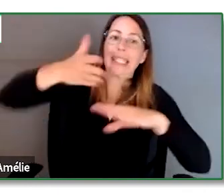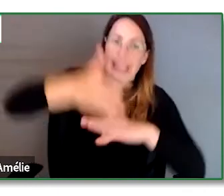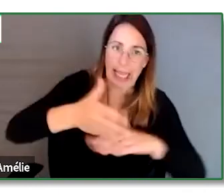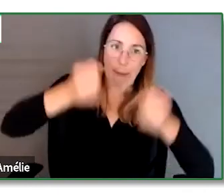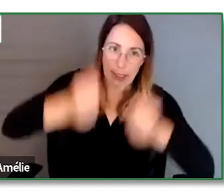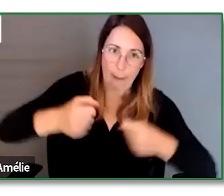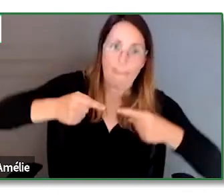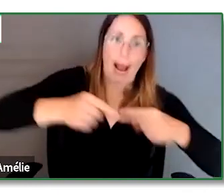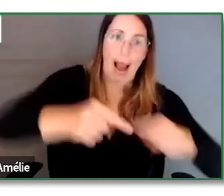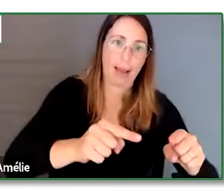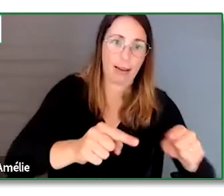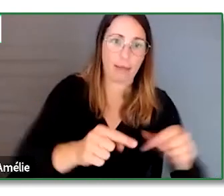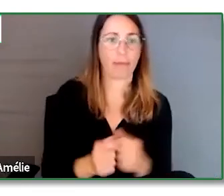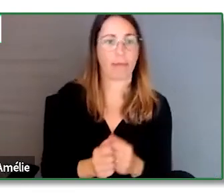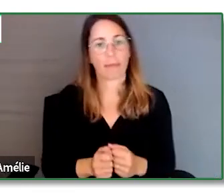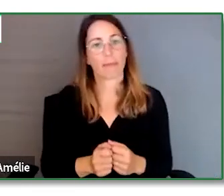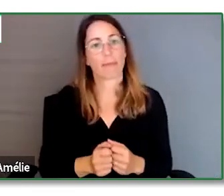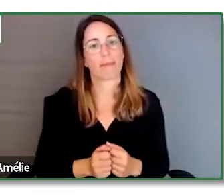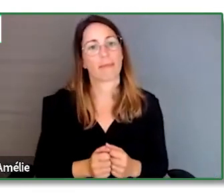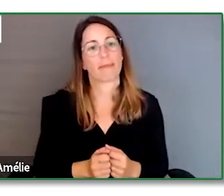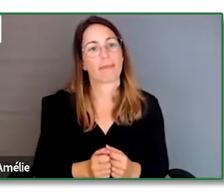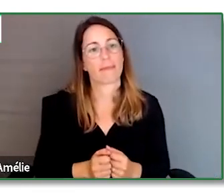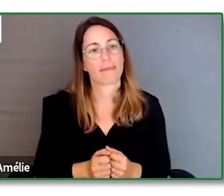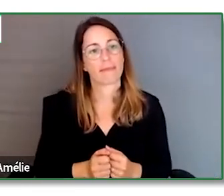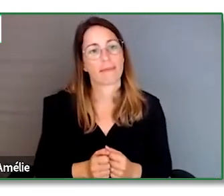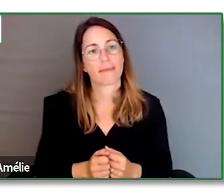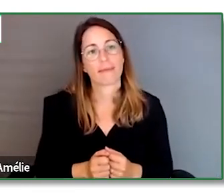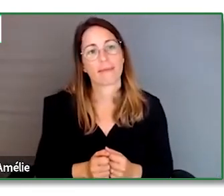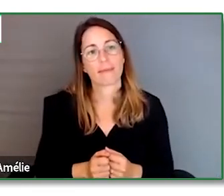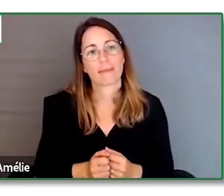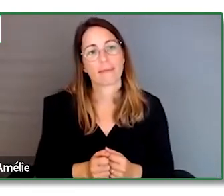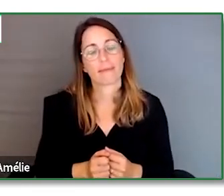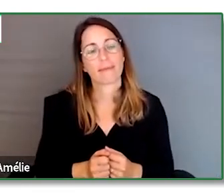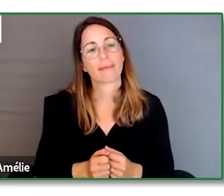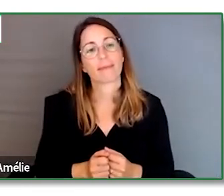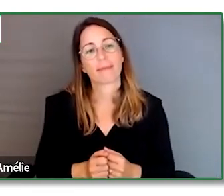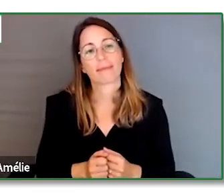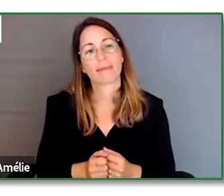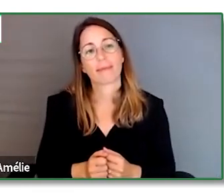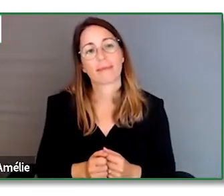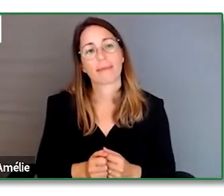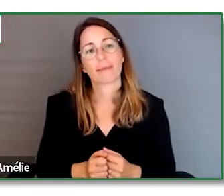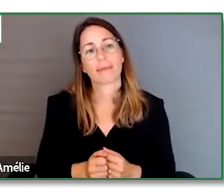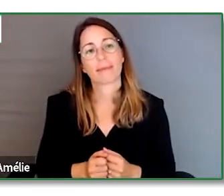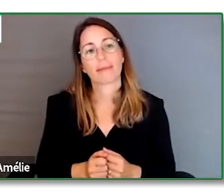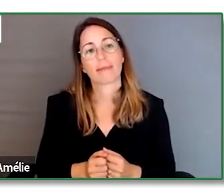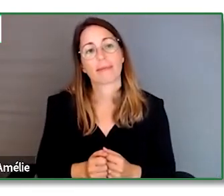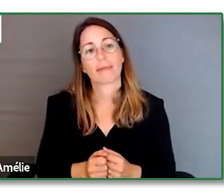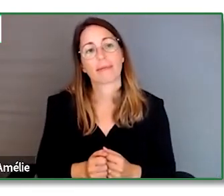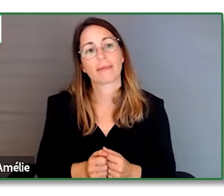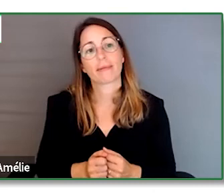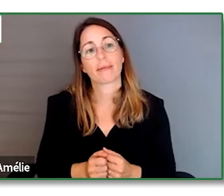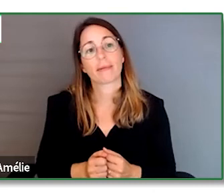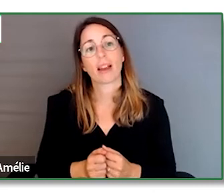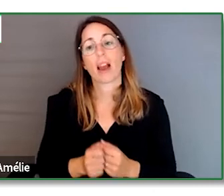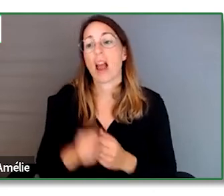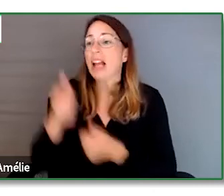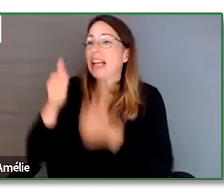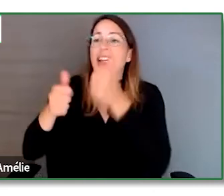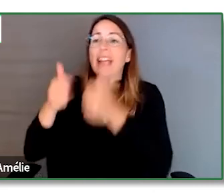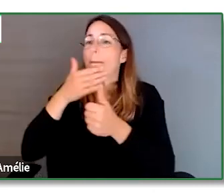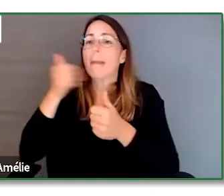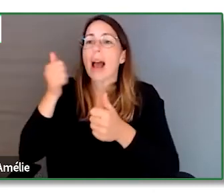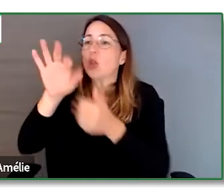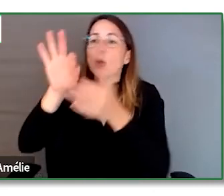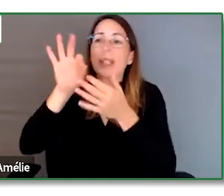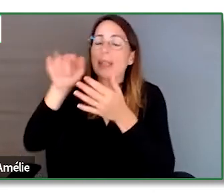C'est pas tellement une priorité par lieu plus prisé, je crois que c'est ce que vous avez mentionné, c'est pas du tout ce que nous cherchons à faire.